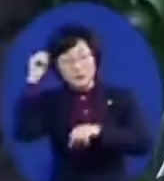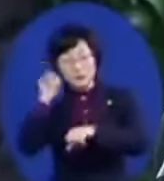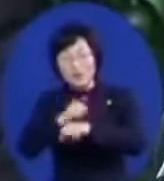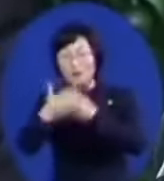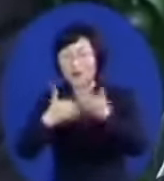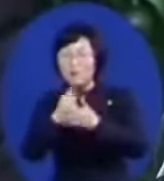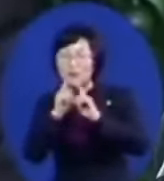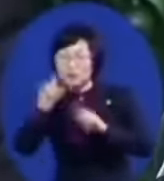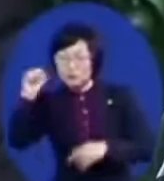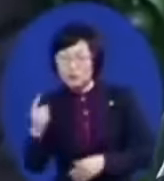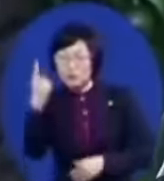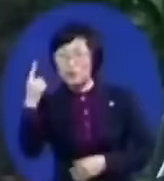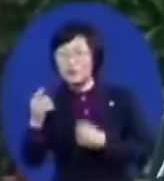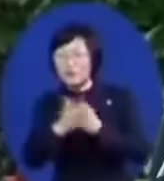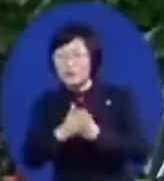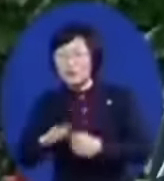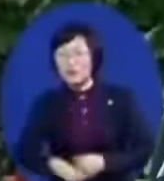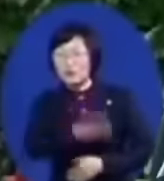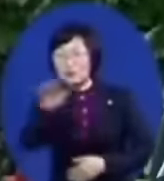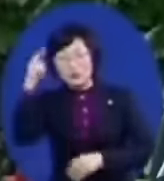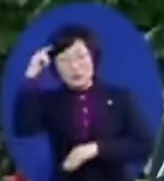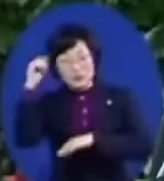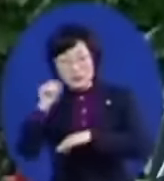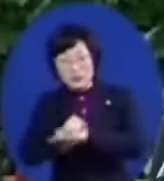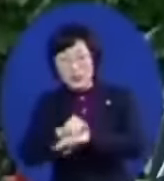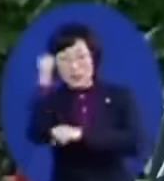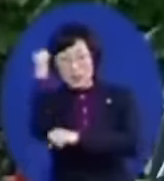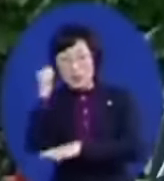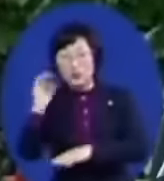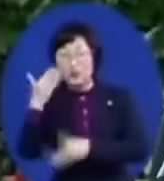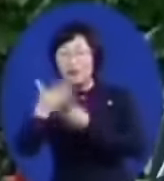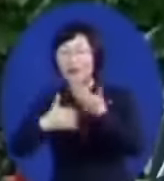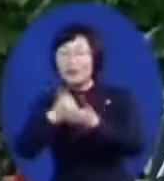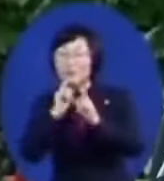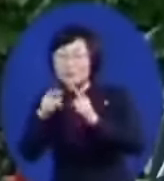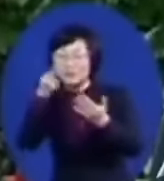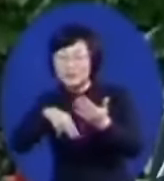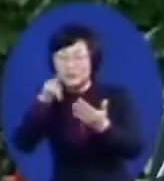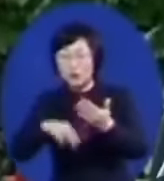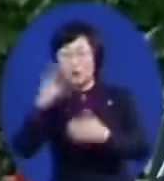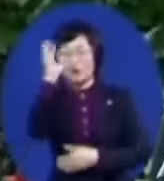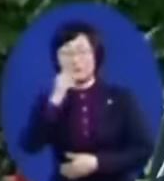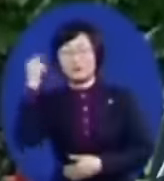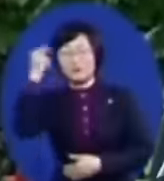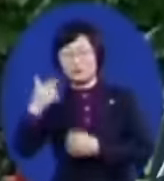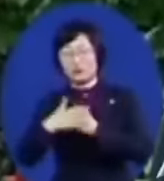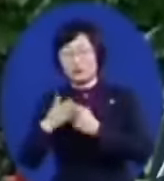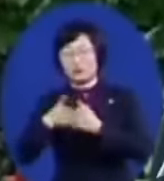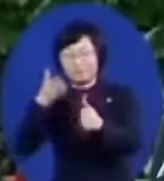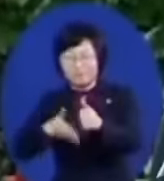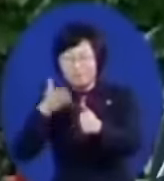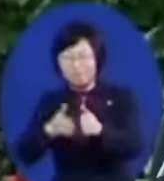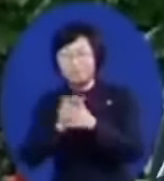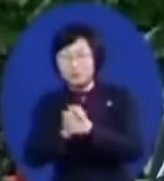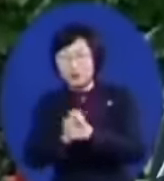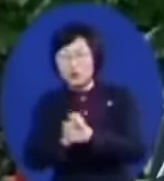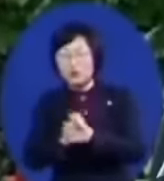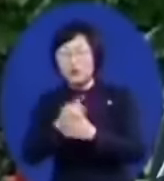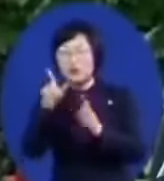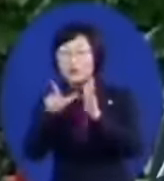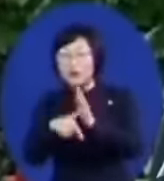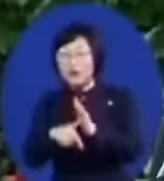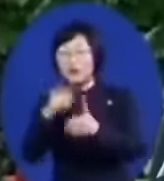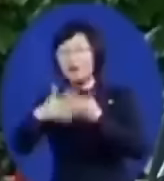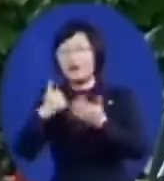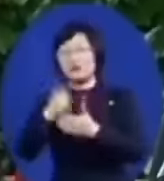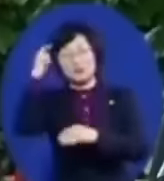옵니다. 그러므로 우리는 지혜를 얻기 위해 늘 말씀을 읽고 성령님의 도우심을 간구해야 됩니다. 그럴 때 하나님은 우리에게